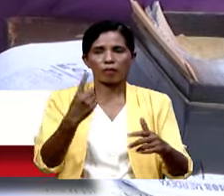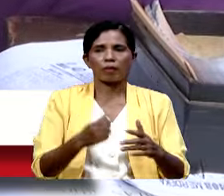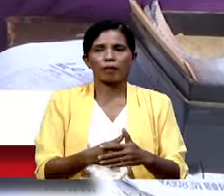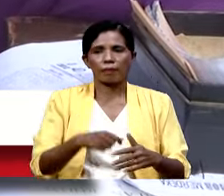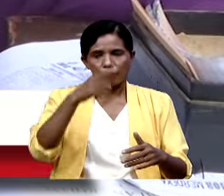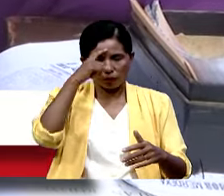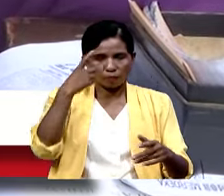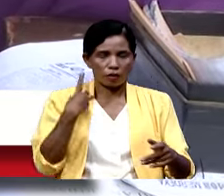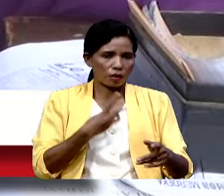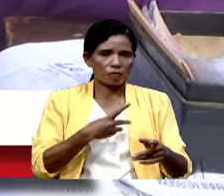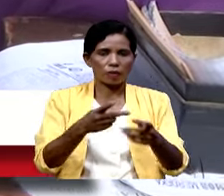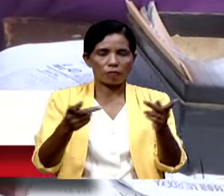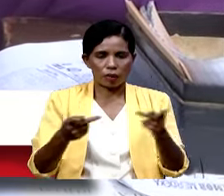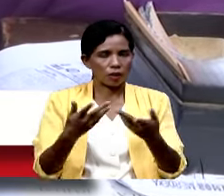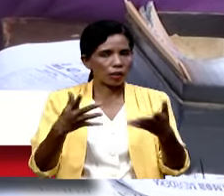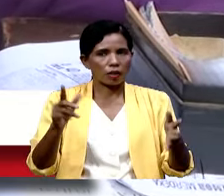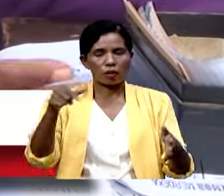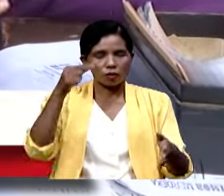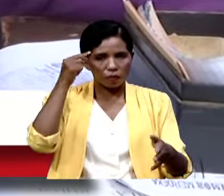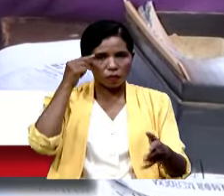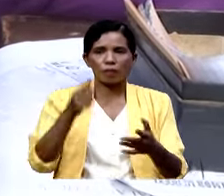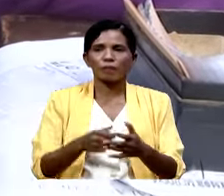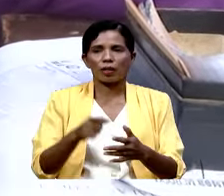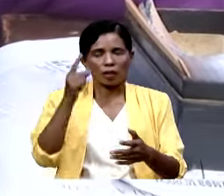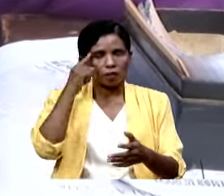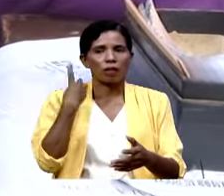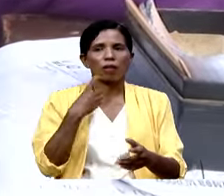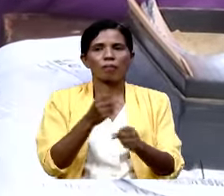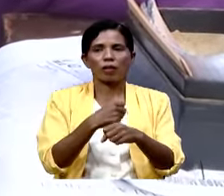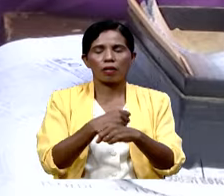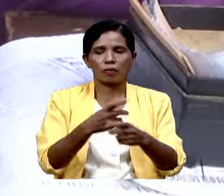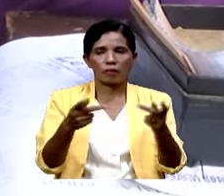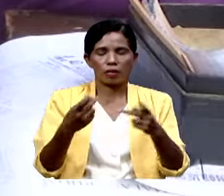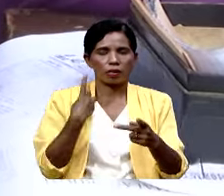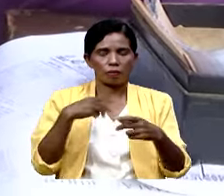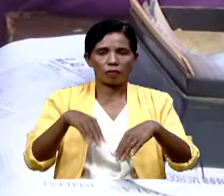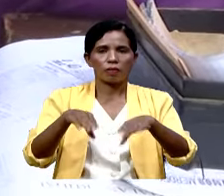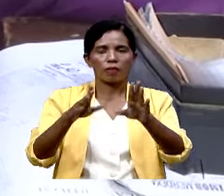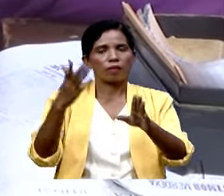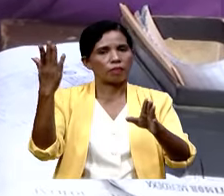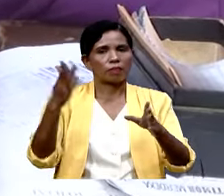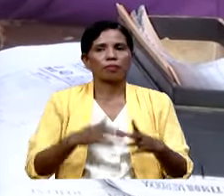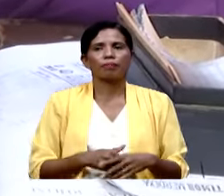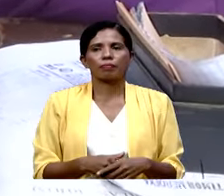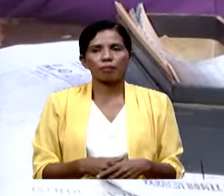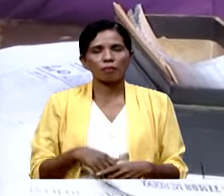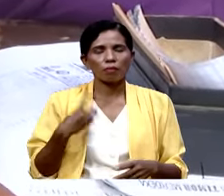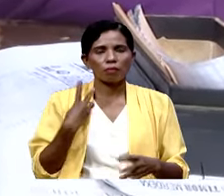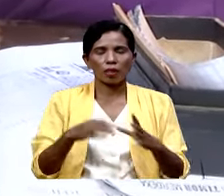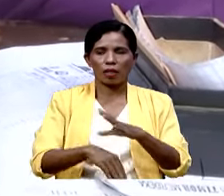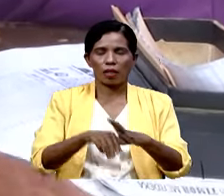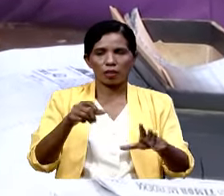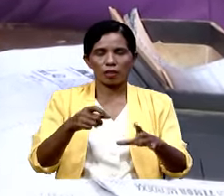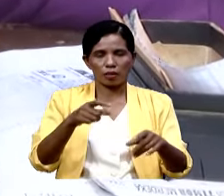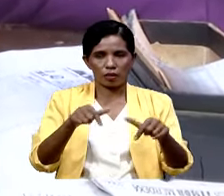ami fatin la iha, sekarik governo mon hasa, ano ini akarik bela halo fatin para ami bas bela ba fang hinaban, ami bela sai, lamba ida